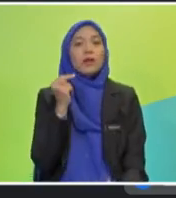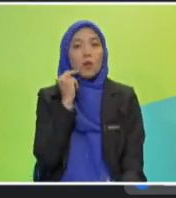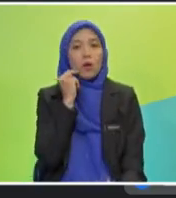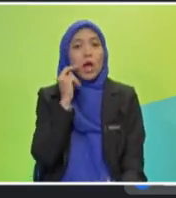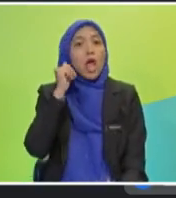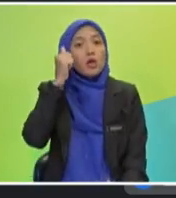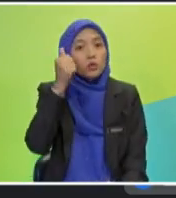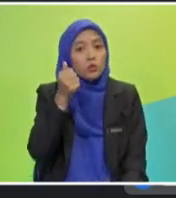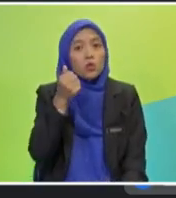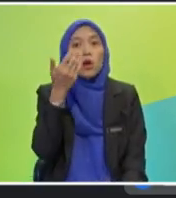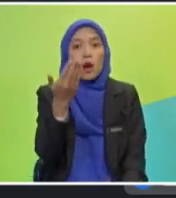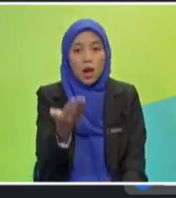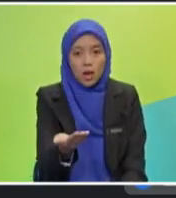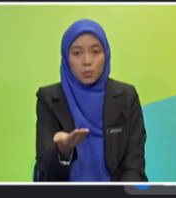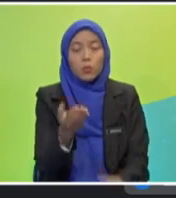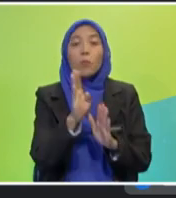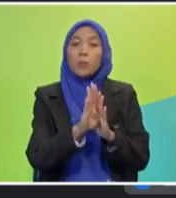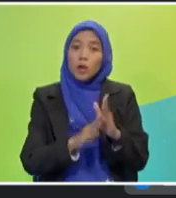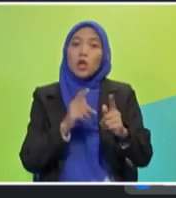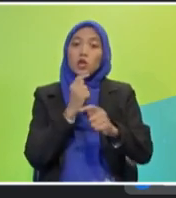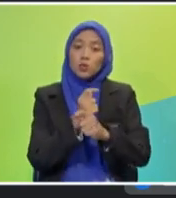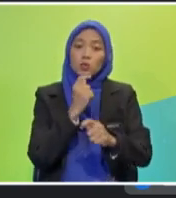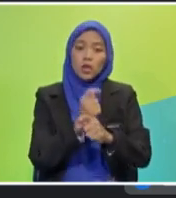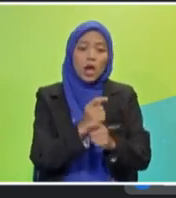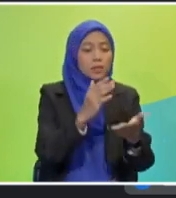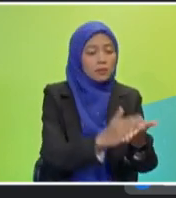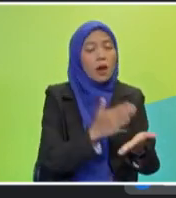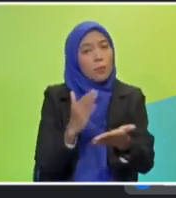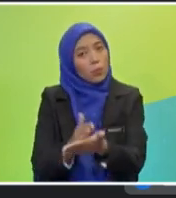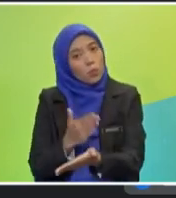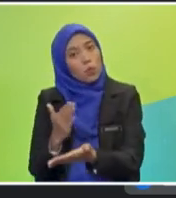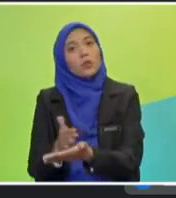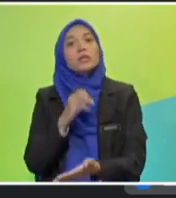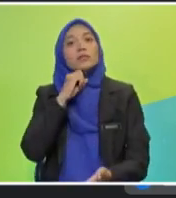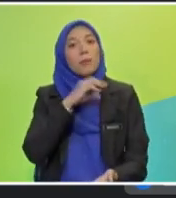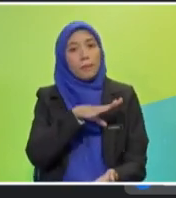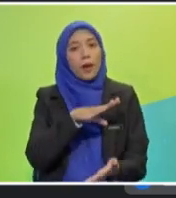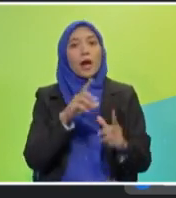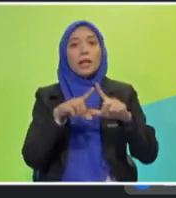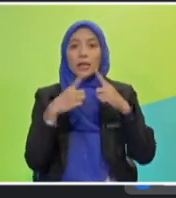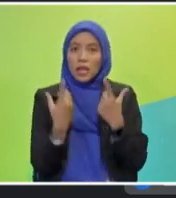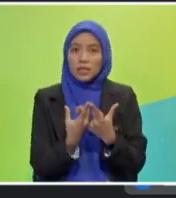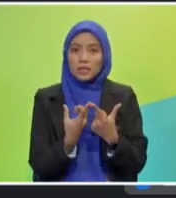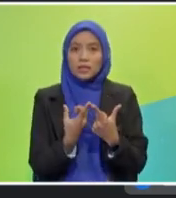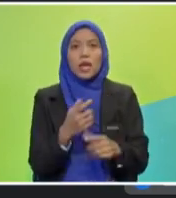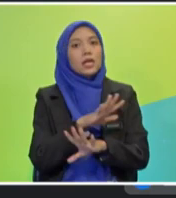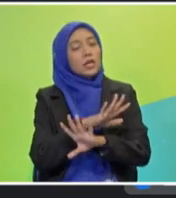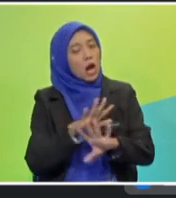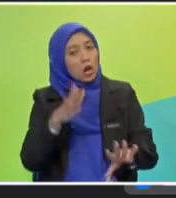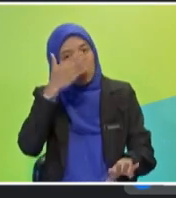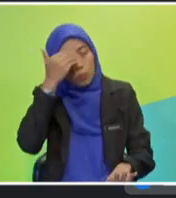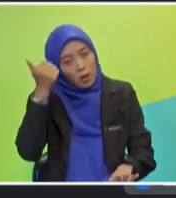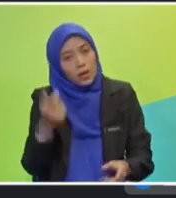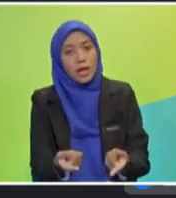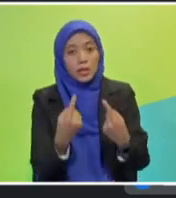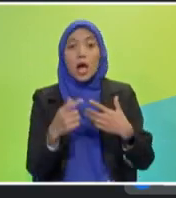esok giliran kamu bertugas menyapu sampah di kelas. Jangan lupa datang awal. Baiklah, Naura.